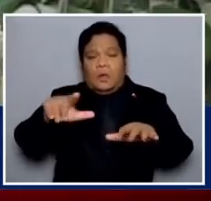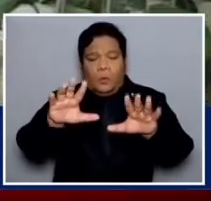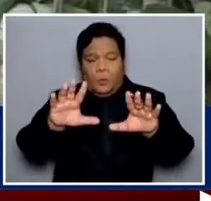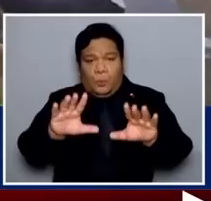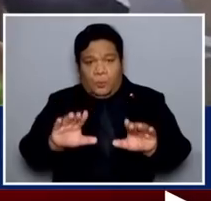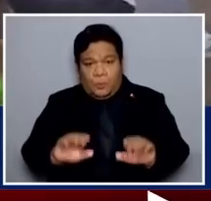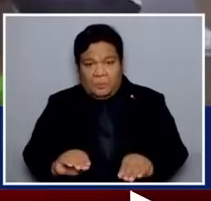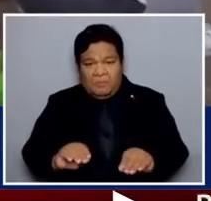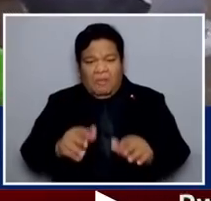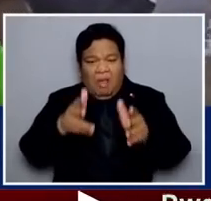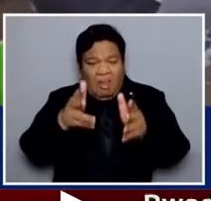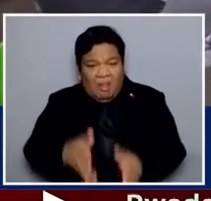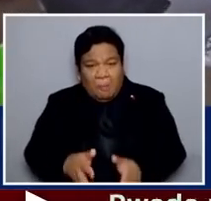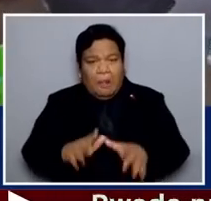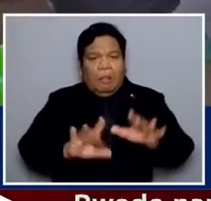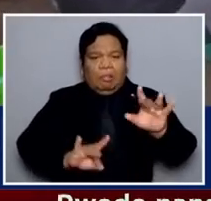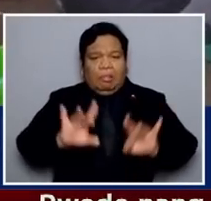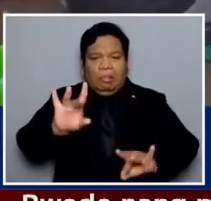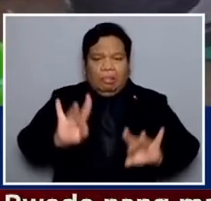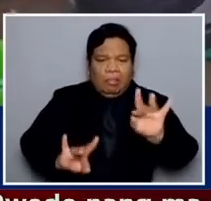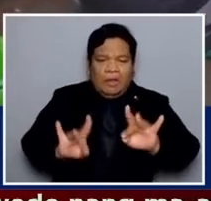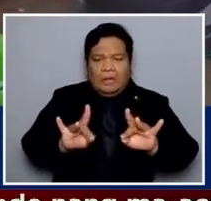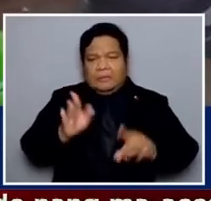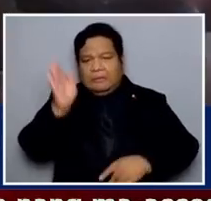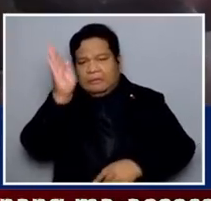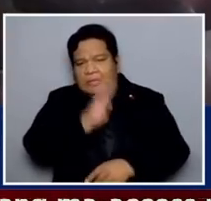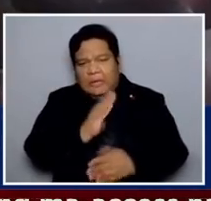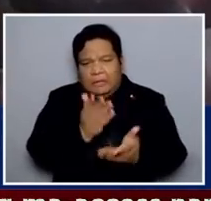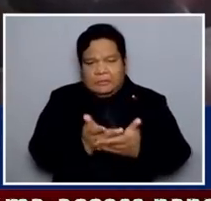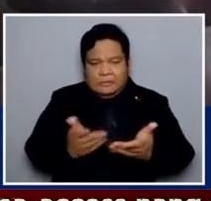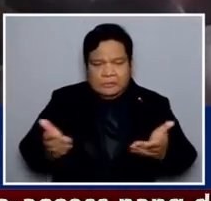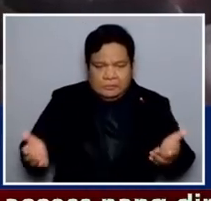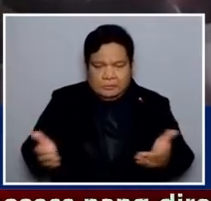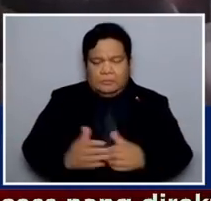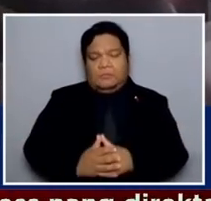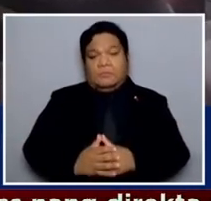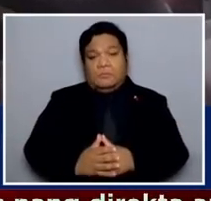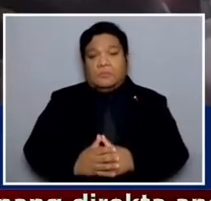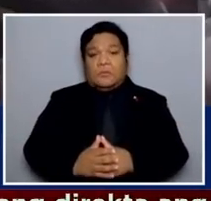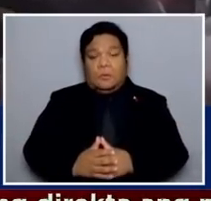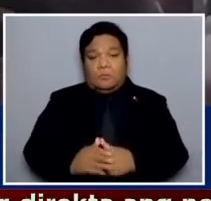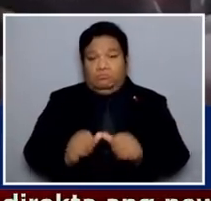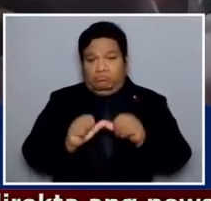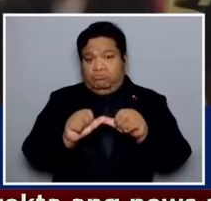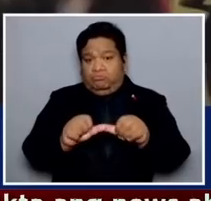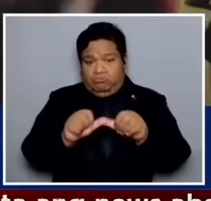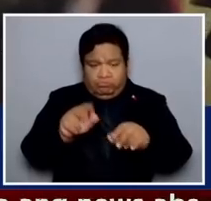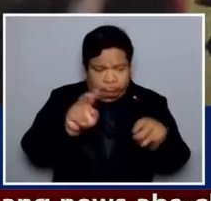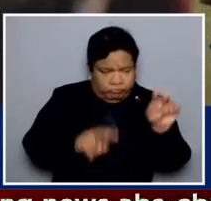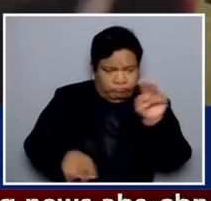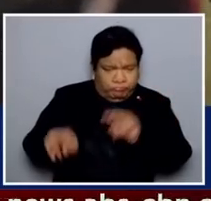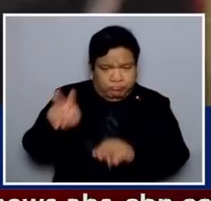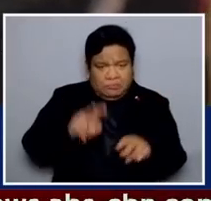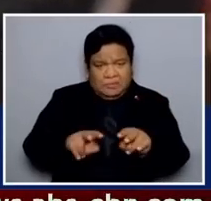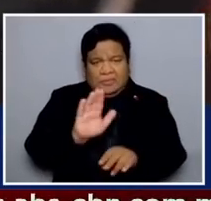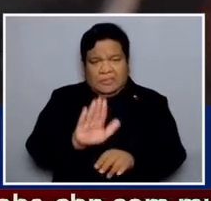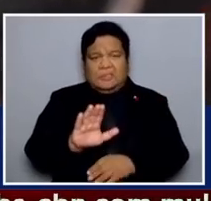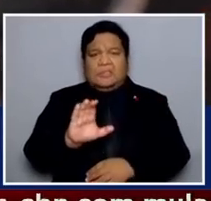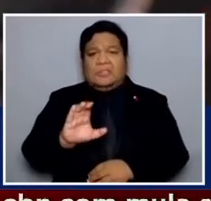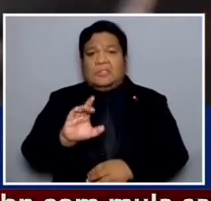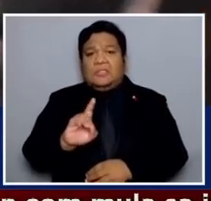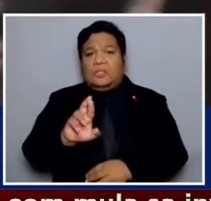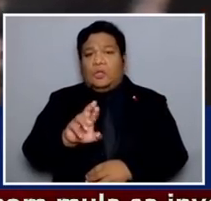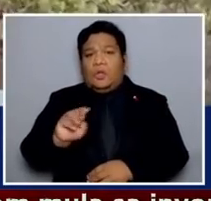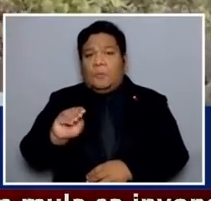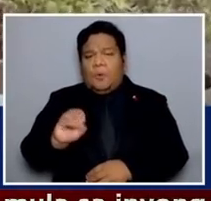at nasirang gamit naman ang sumalubong sa mga residente. Patuloy po ang assessment ng City Disaster Risk Reduction and